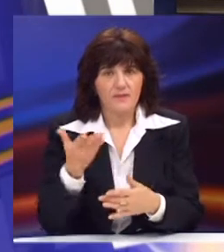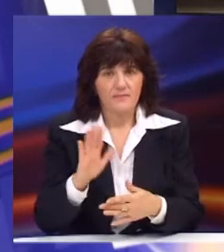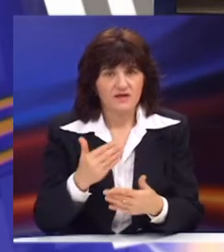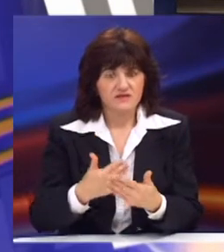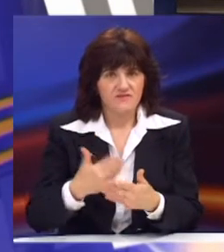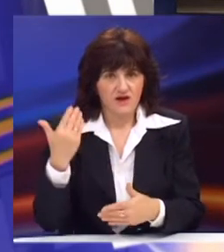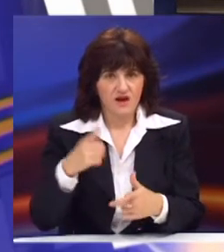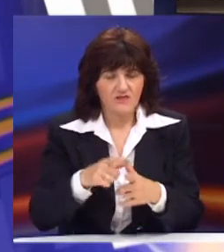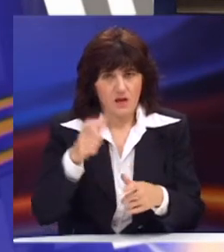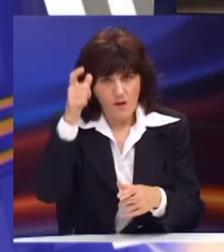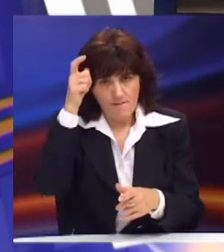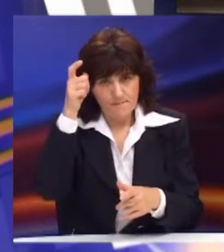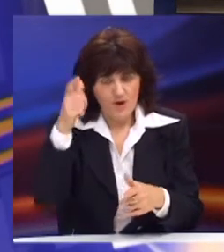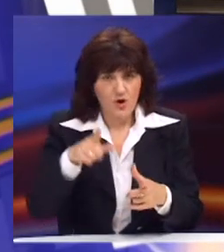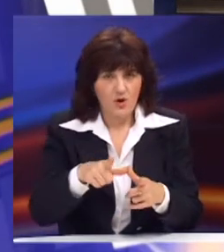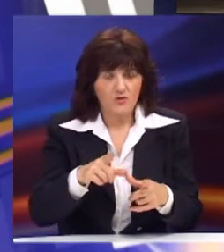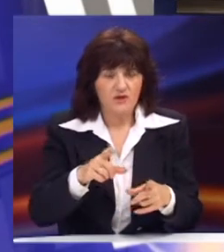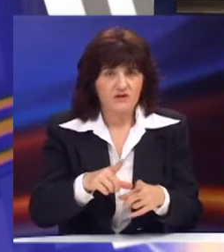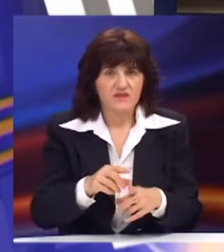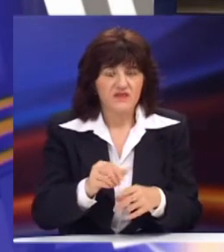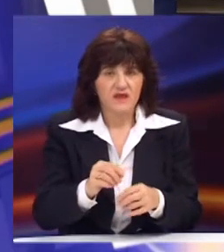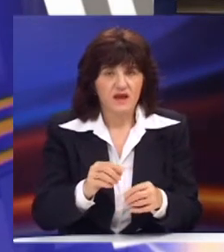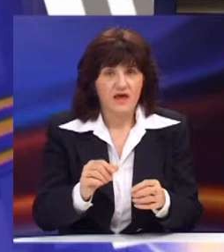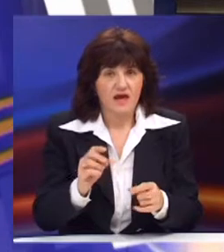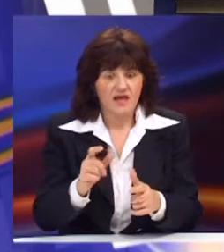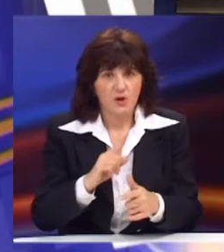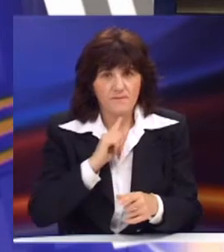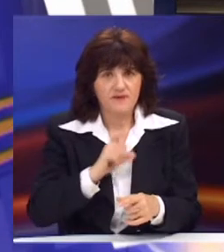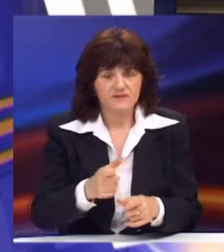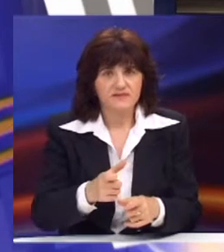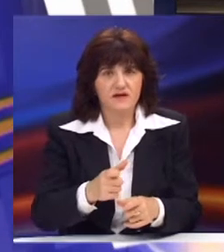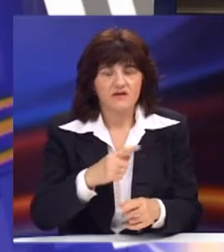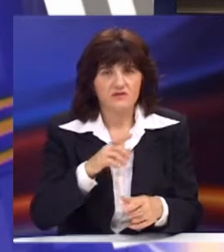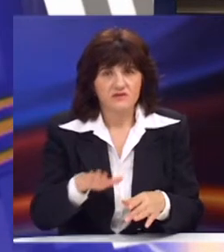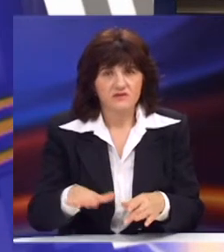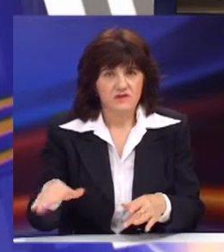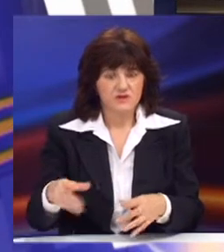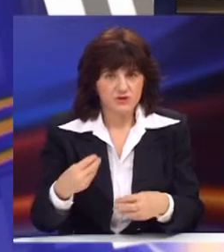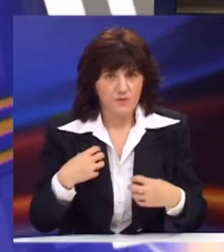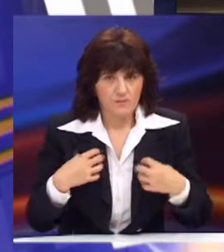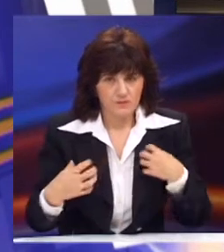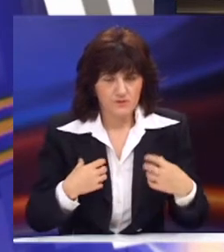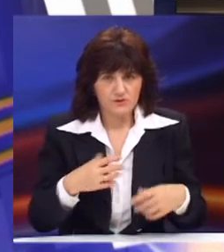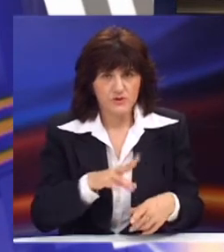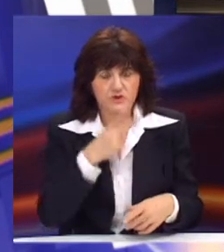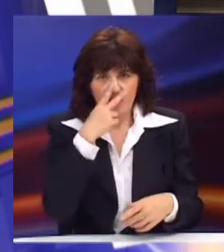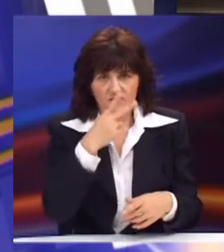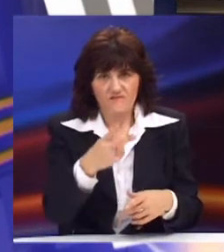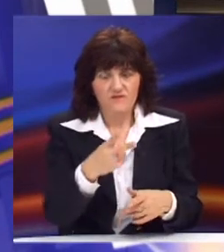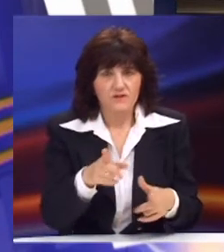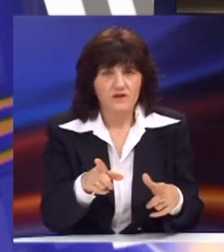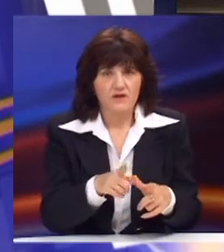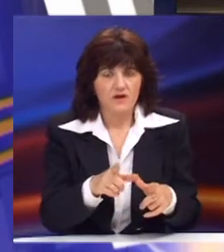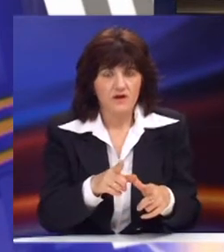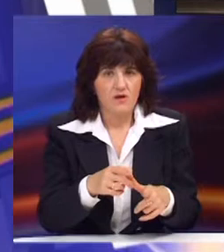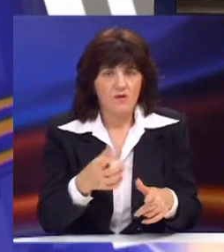predstava Grad, Bitev teatra iz Beograda u režiji Dine Radoman Caranović. U Dečjem pozorištu publika imala priliku